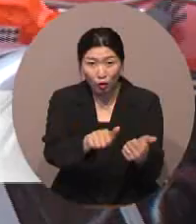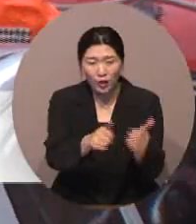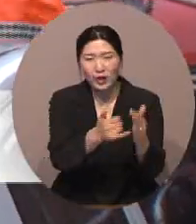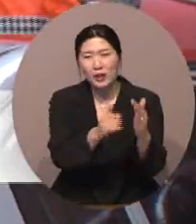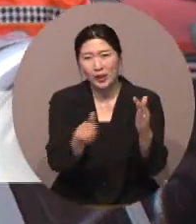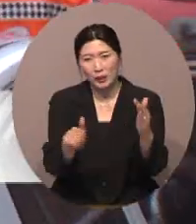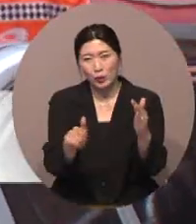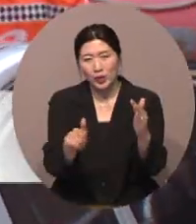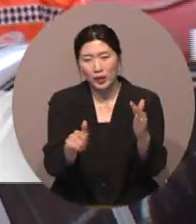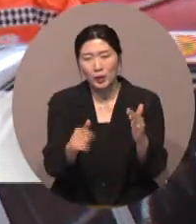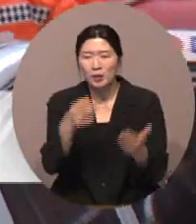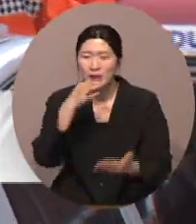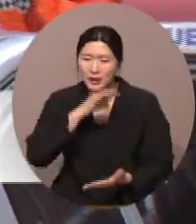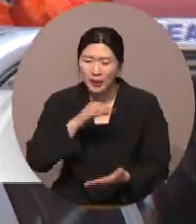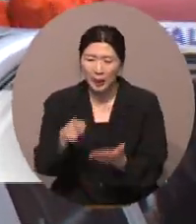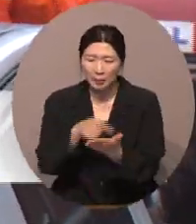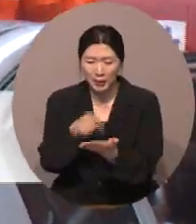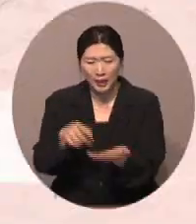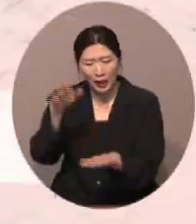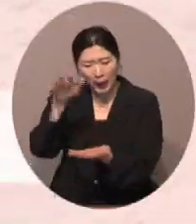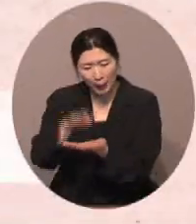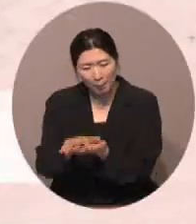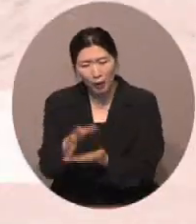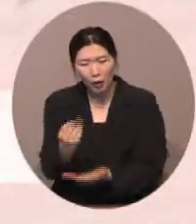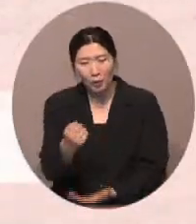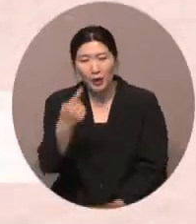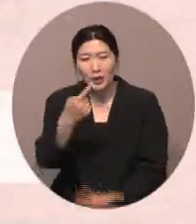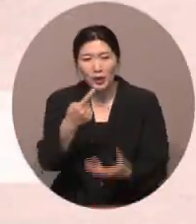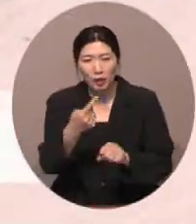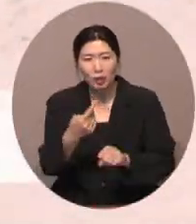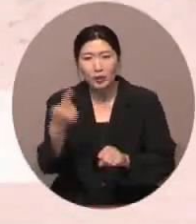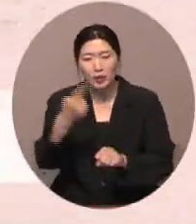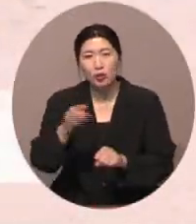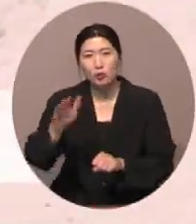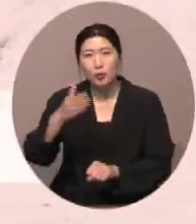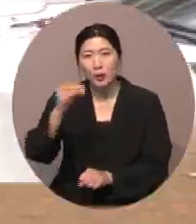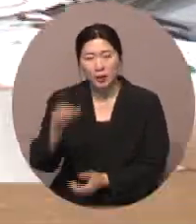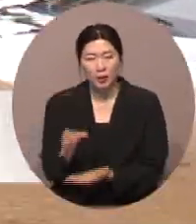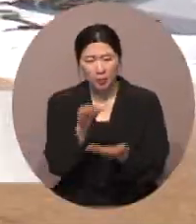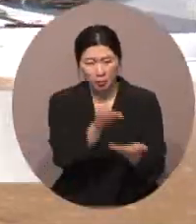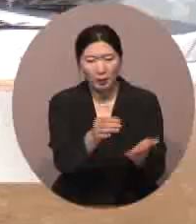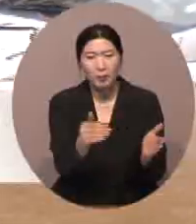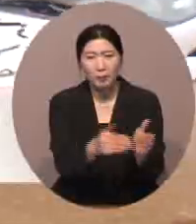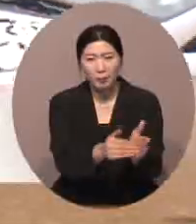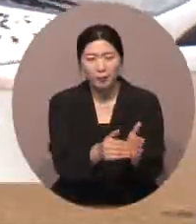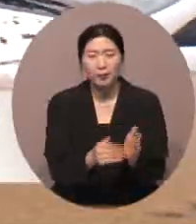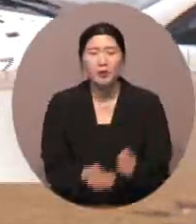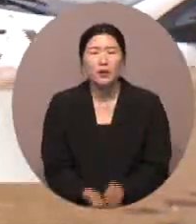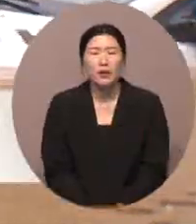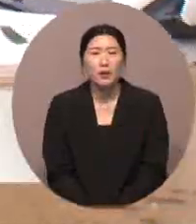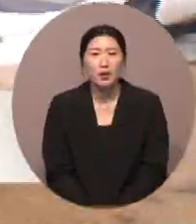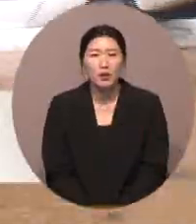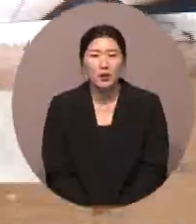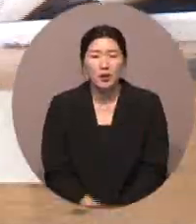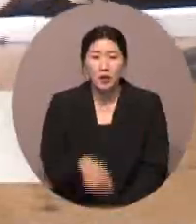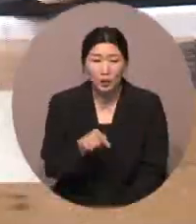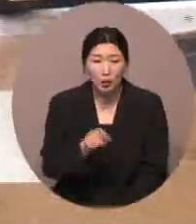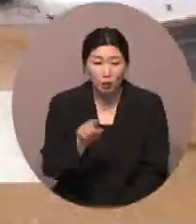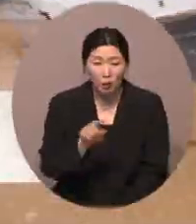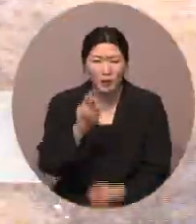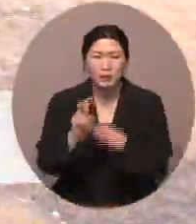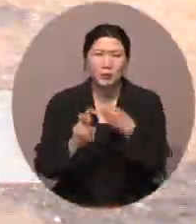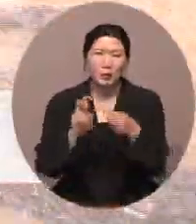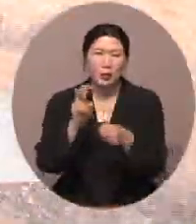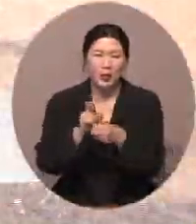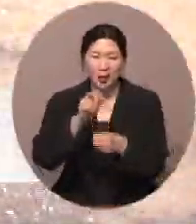손해배상금과 이자를 합쳐 1억 1900여 만 원을 지급했다고 밝혔습니다 당시 20년 만에 기록적인